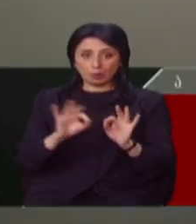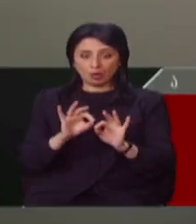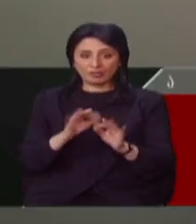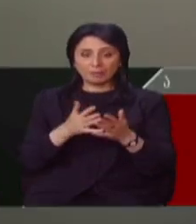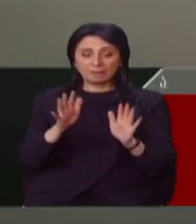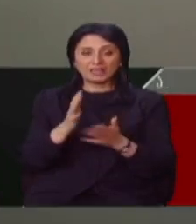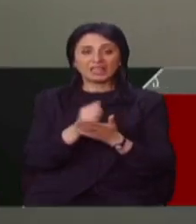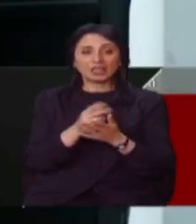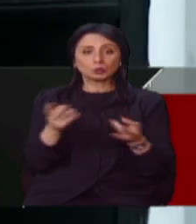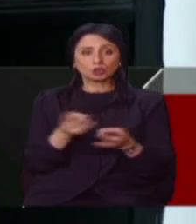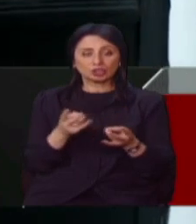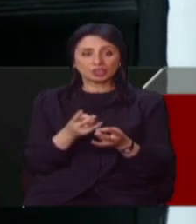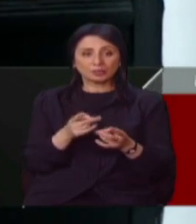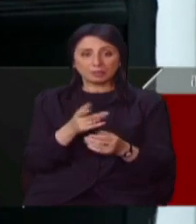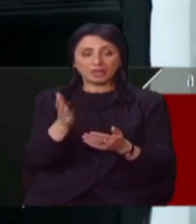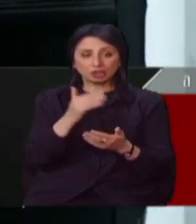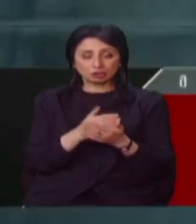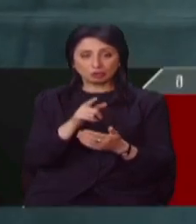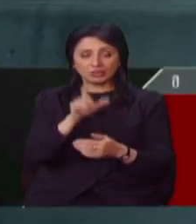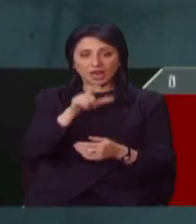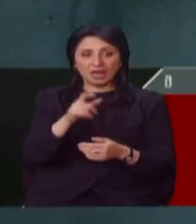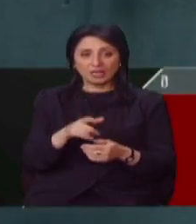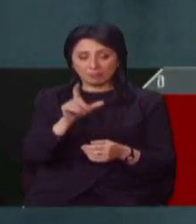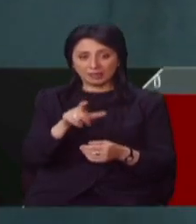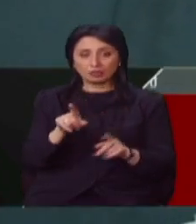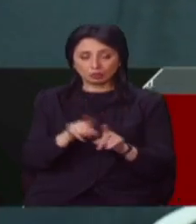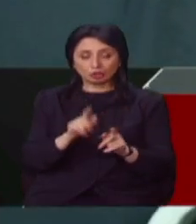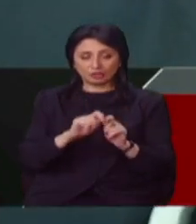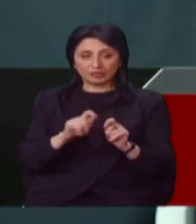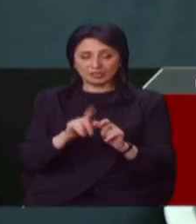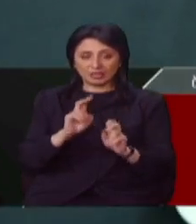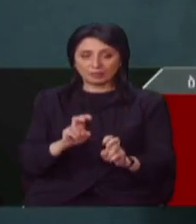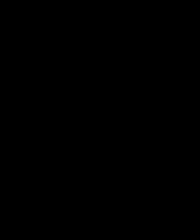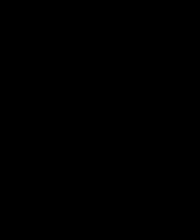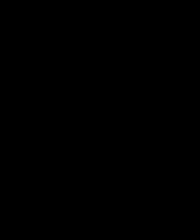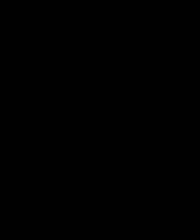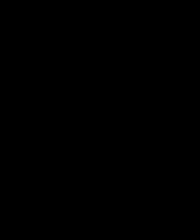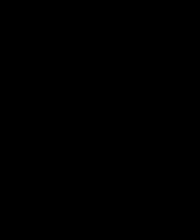მეტი რესურსი სჭირდება, მათ შორის ადამიანურ კაპიტალში ინვესტირებისთვის.